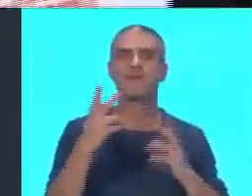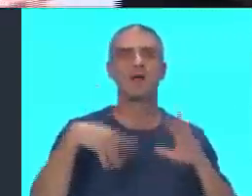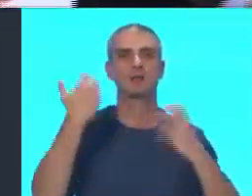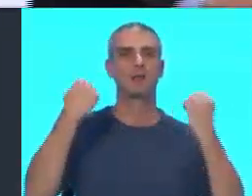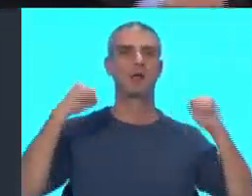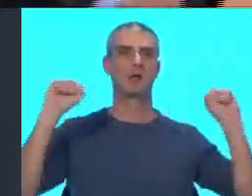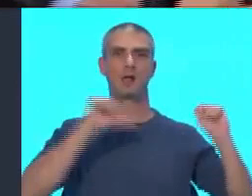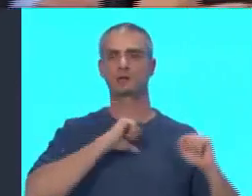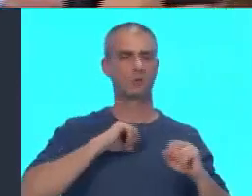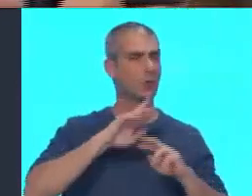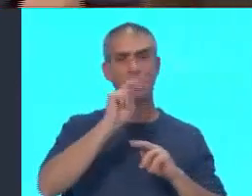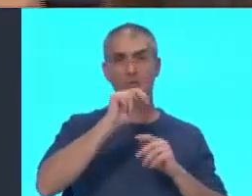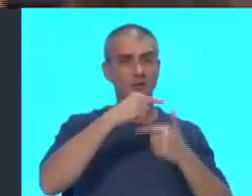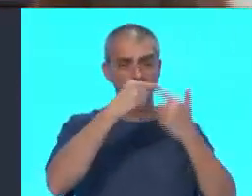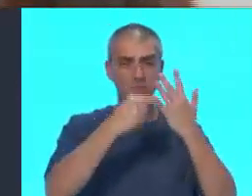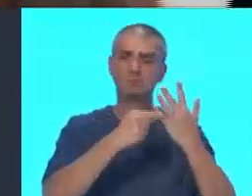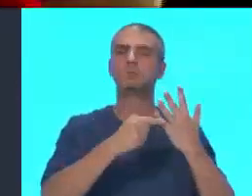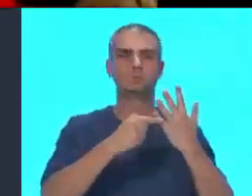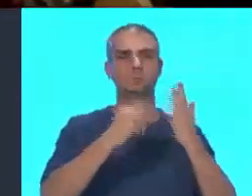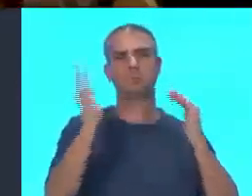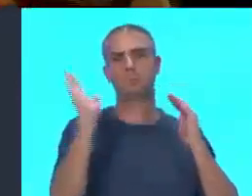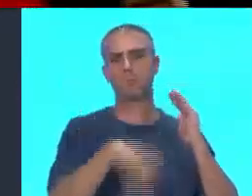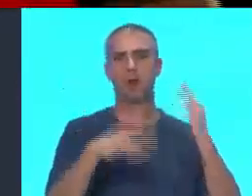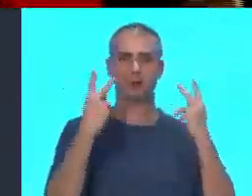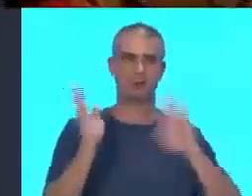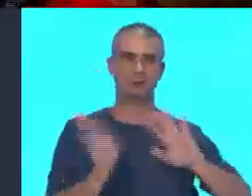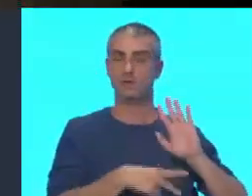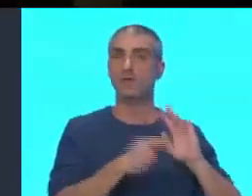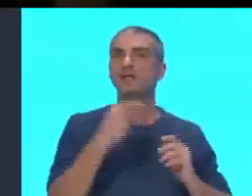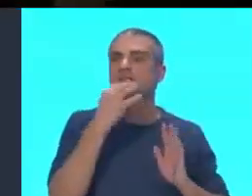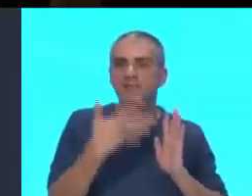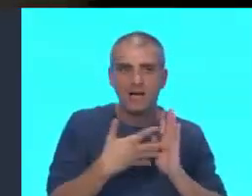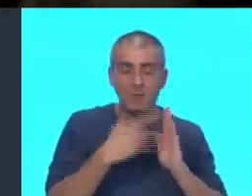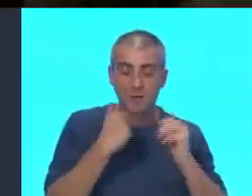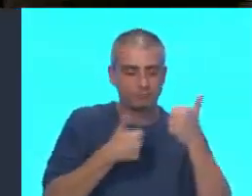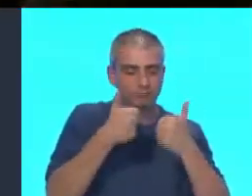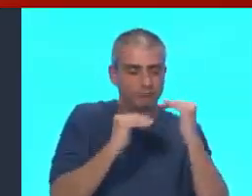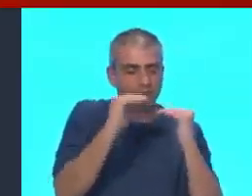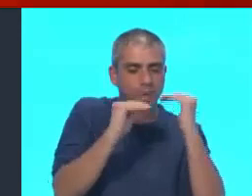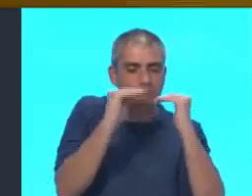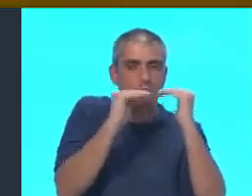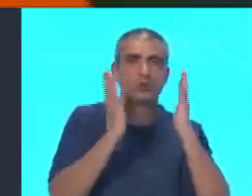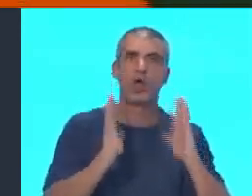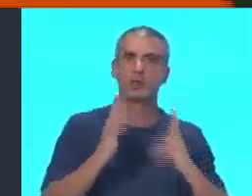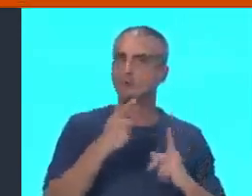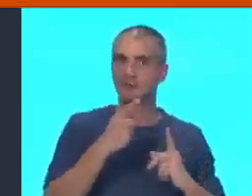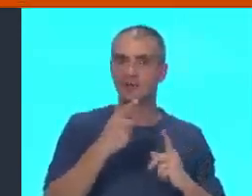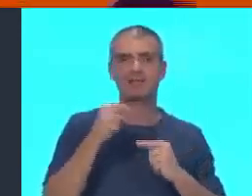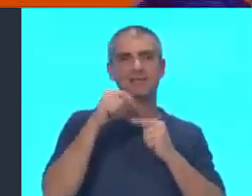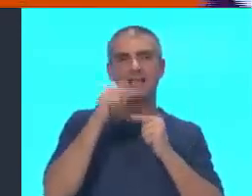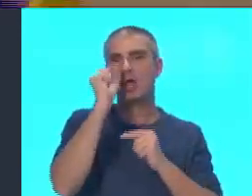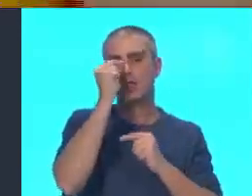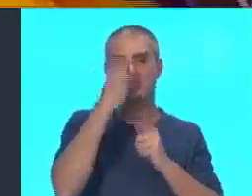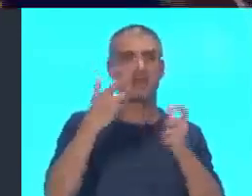העניינים, חשובים ככל שיהיו, נדחקו הצידה. הסקרים מנבאים מרות צמוד, אולי צמוד מדי, עם יתרון זעום לגוש